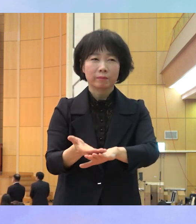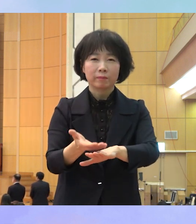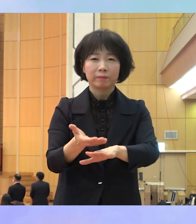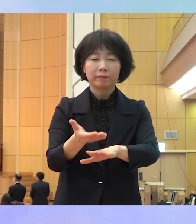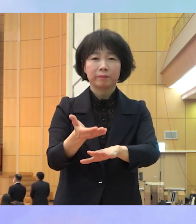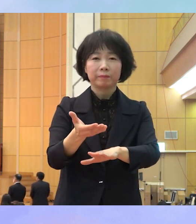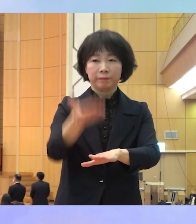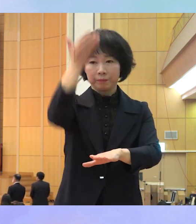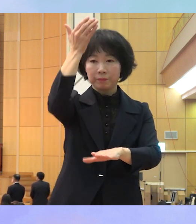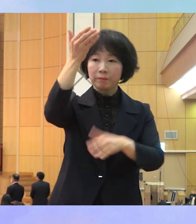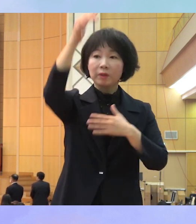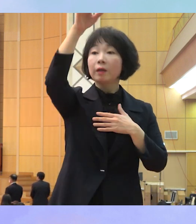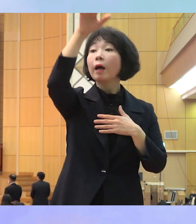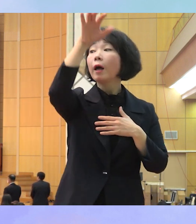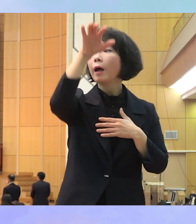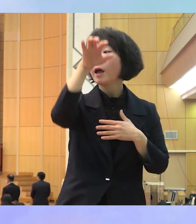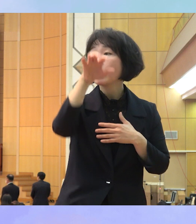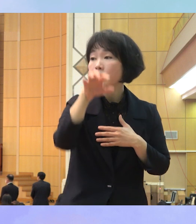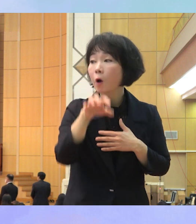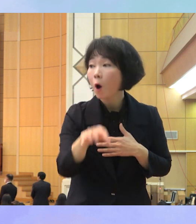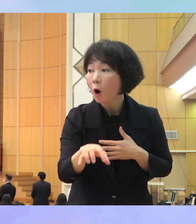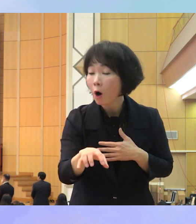십자가